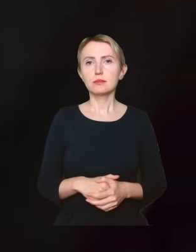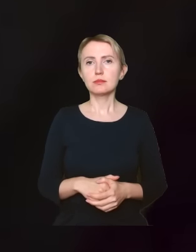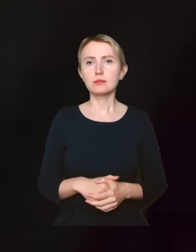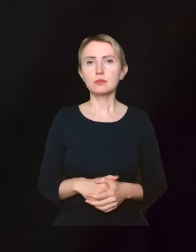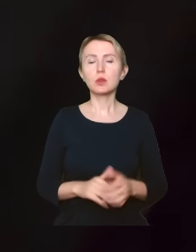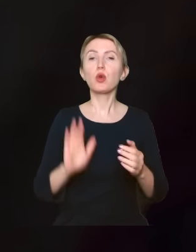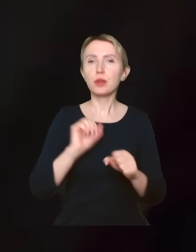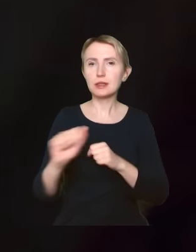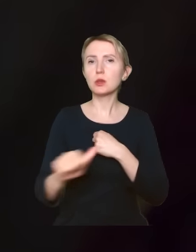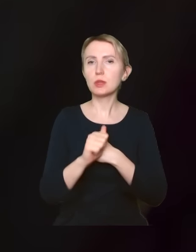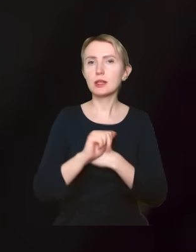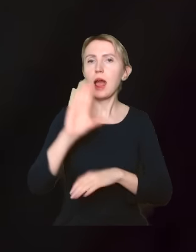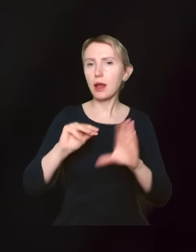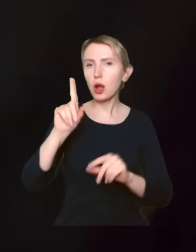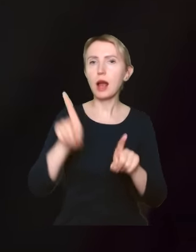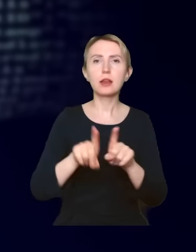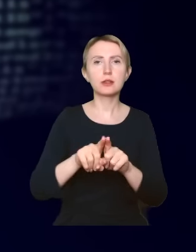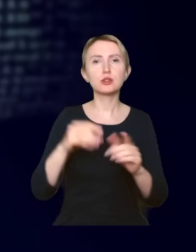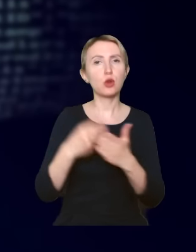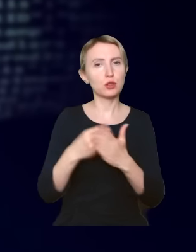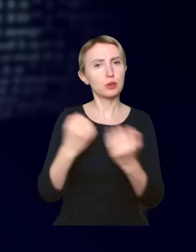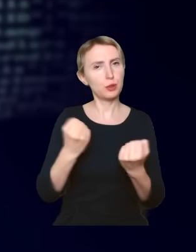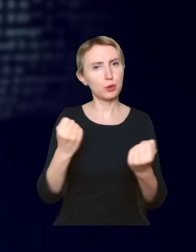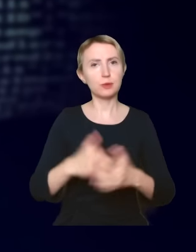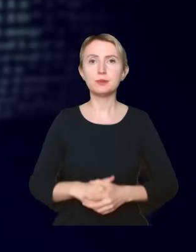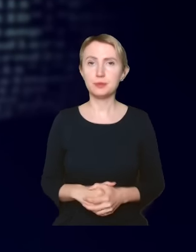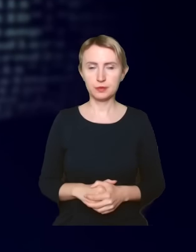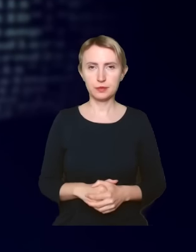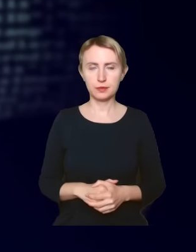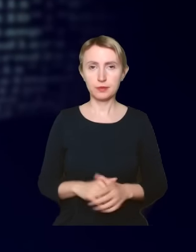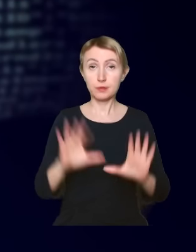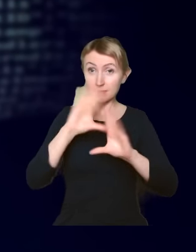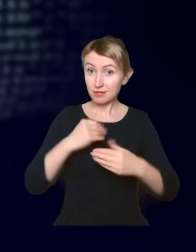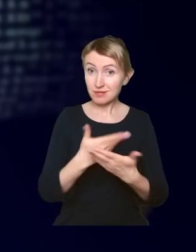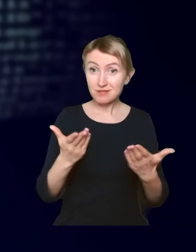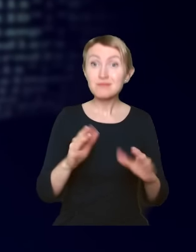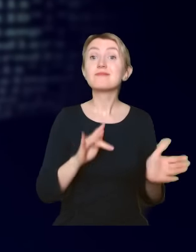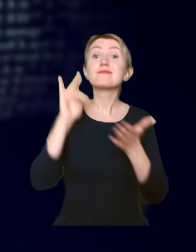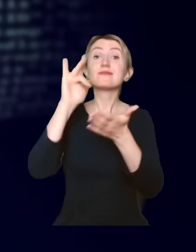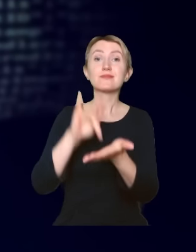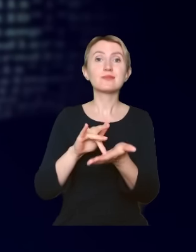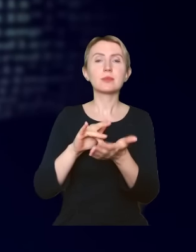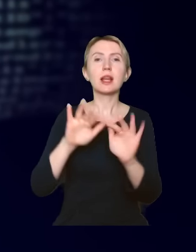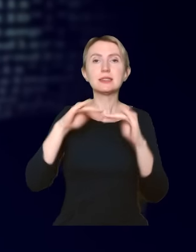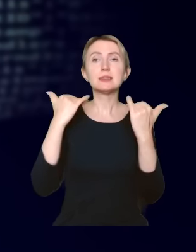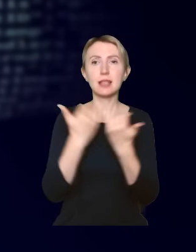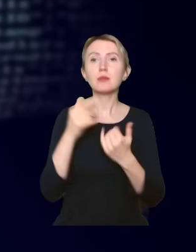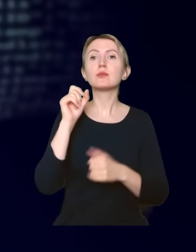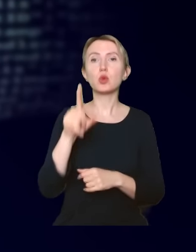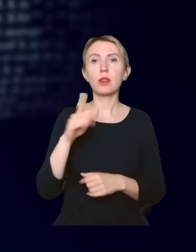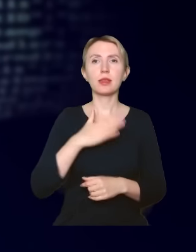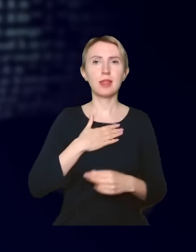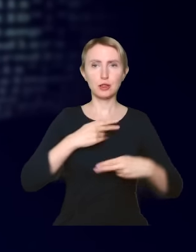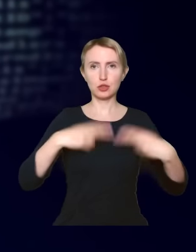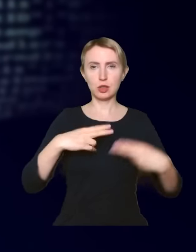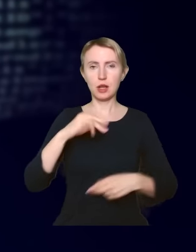uzasadnienie ekonomiczne, ale też wysokie koszty. Szanowni Państwo, przenosimy się teraz do Sejmu. Tam jest nasz